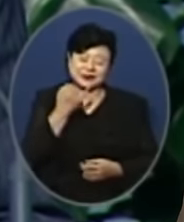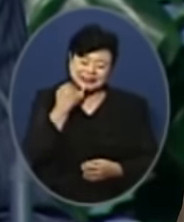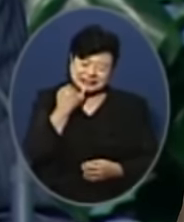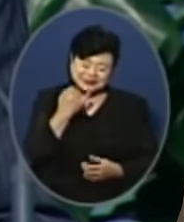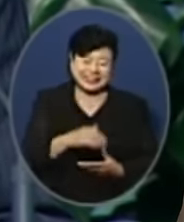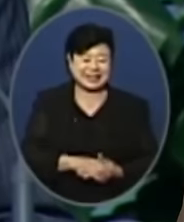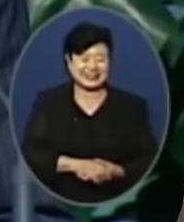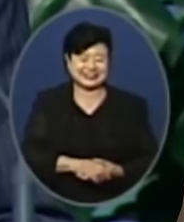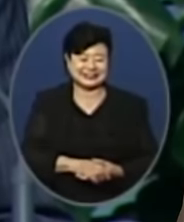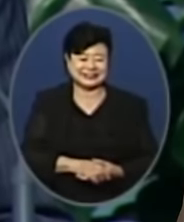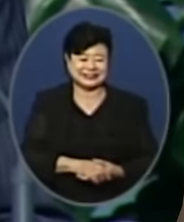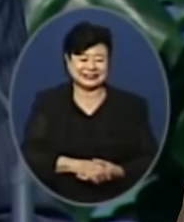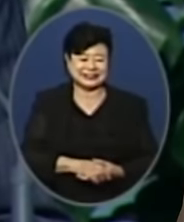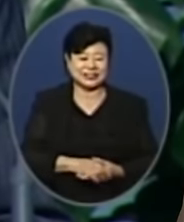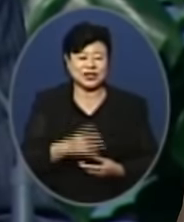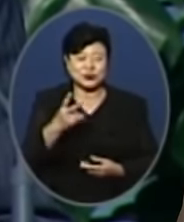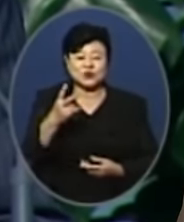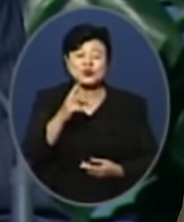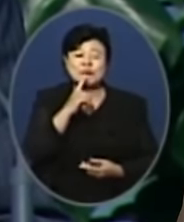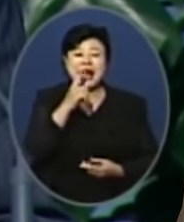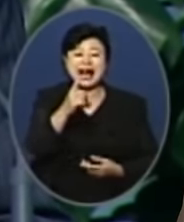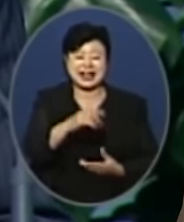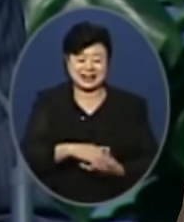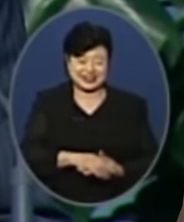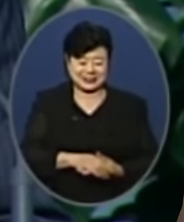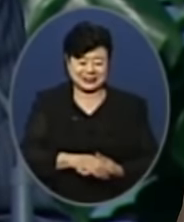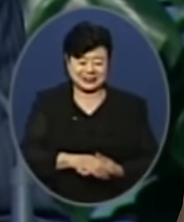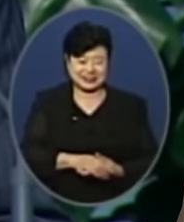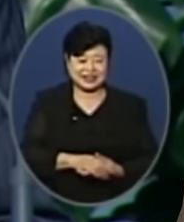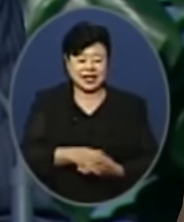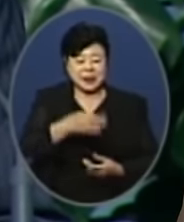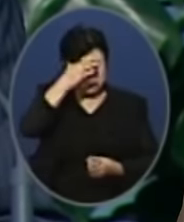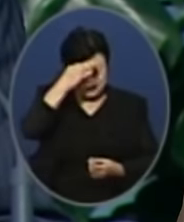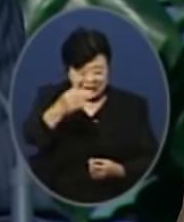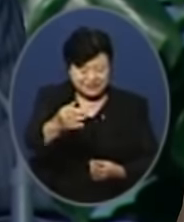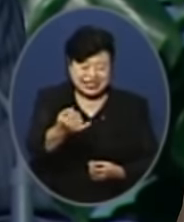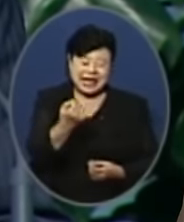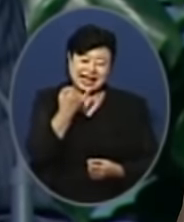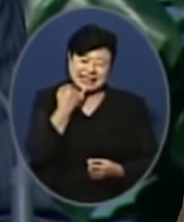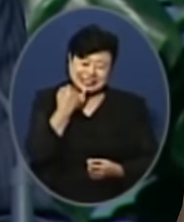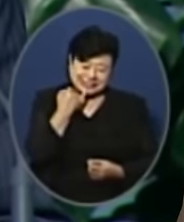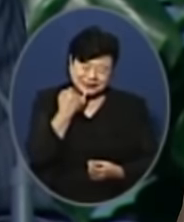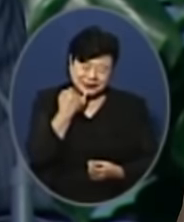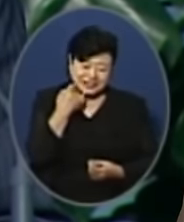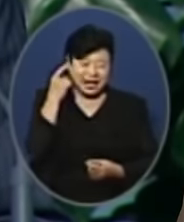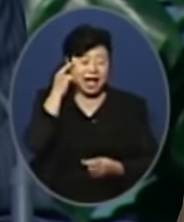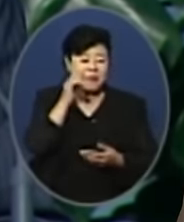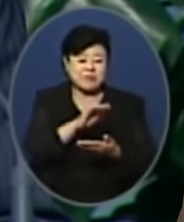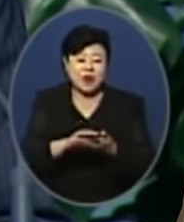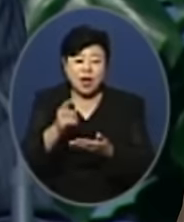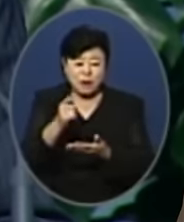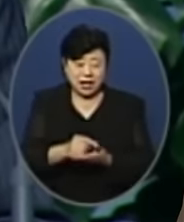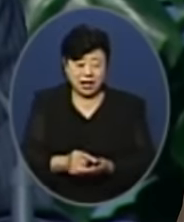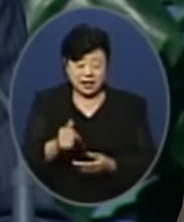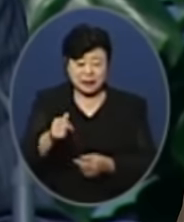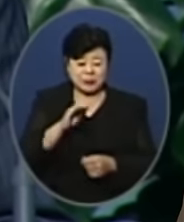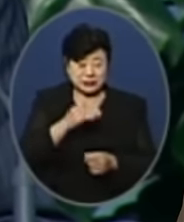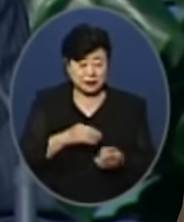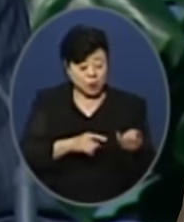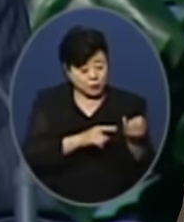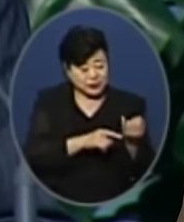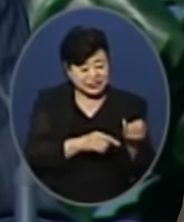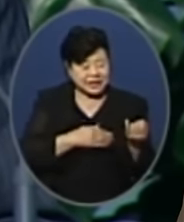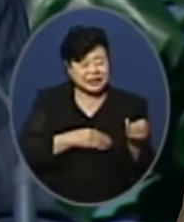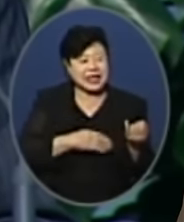괜찮습니다. 그 두 마디로 가정이 언제나 화평했다는 것입니다. 남편이 잘못했으면 부인 보고